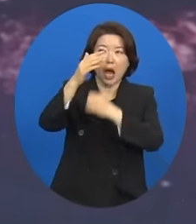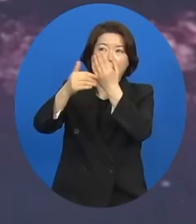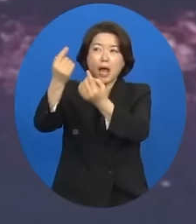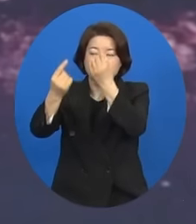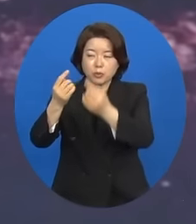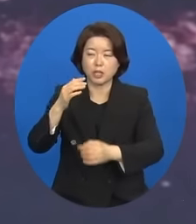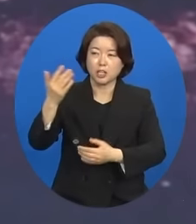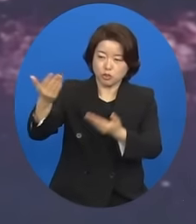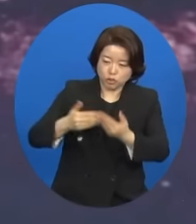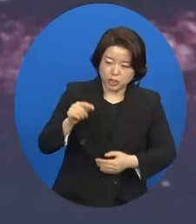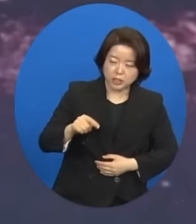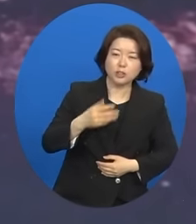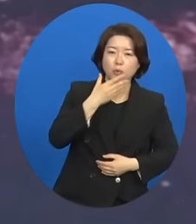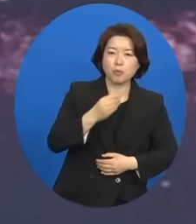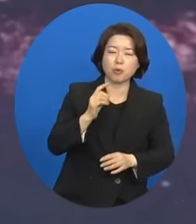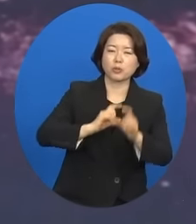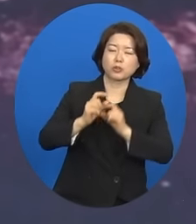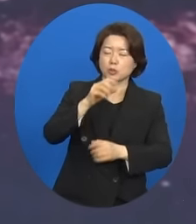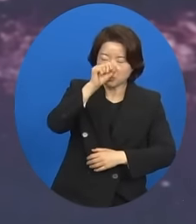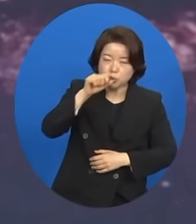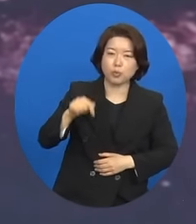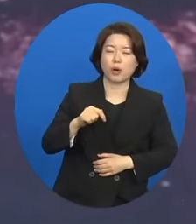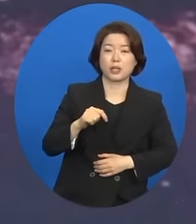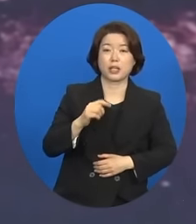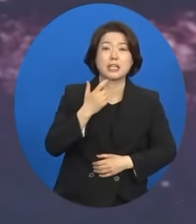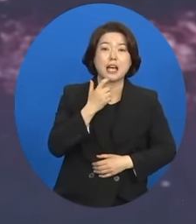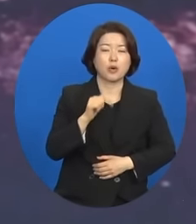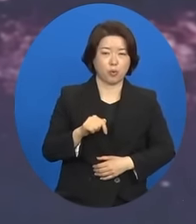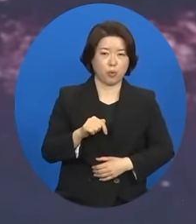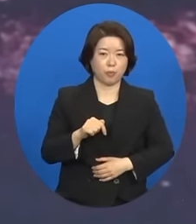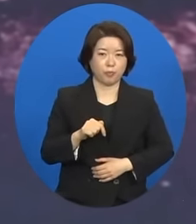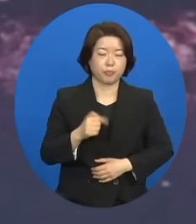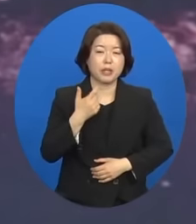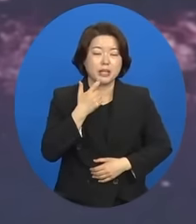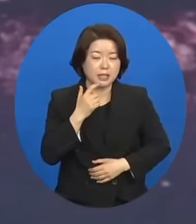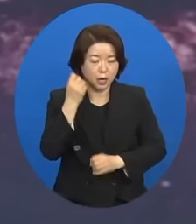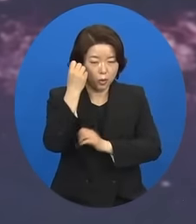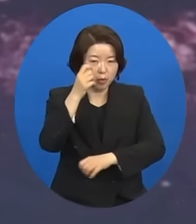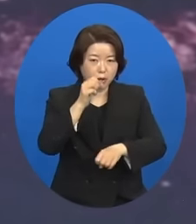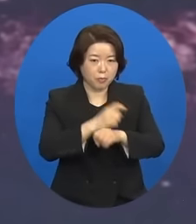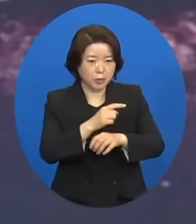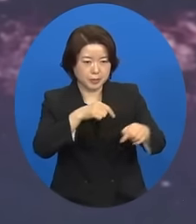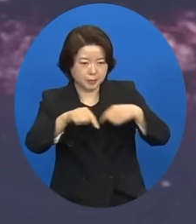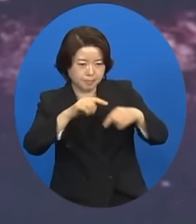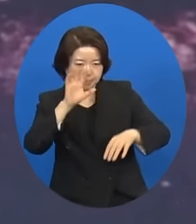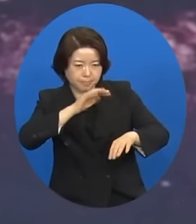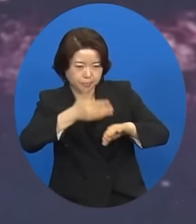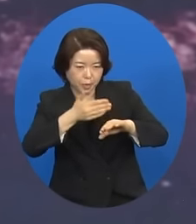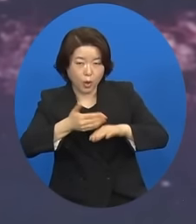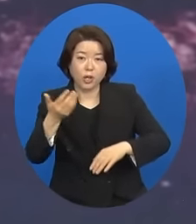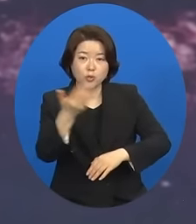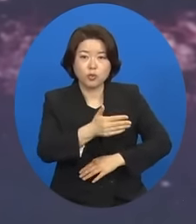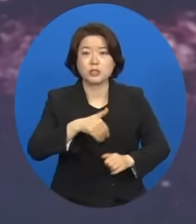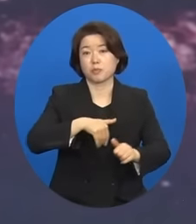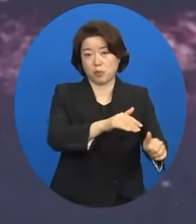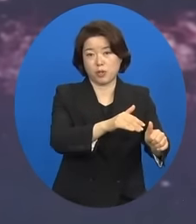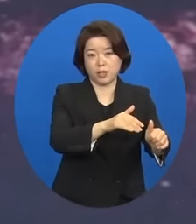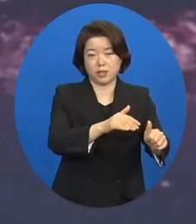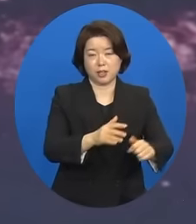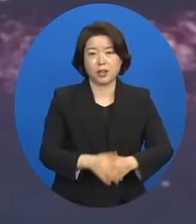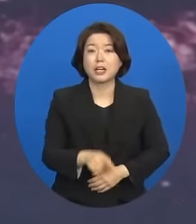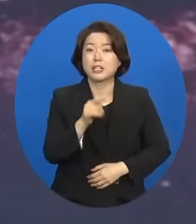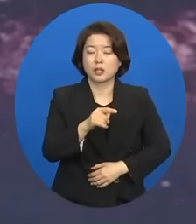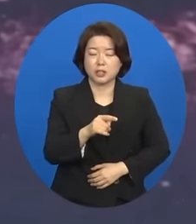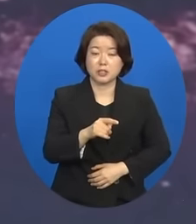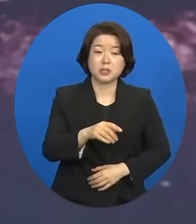그렇기 때문에 하나님은이 야곱의 본성을 다루시고 위하여서 보내시는데 바로 여기에서 심은대로